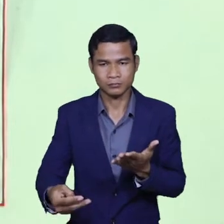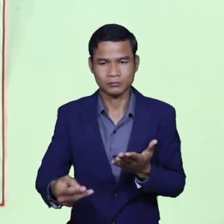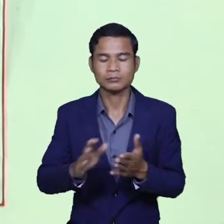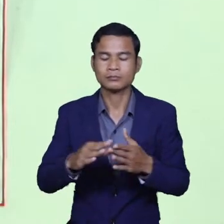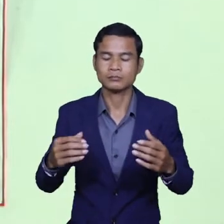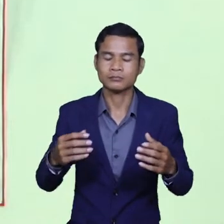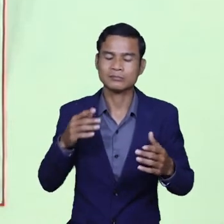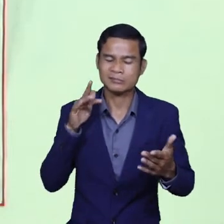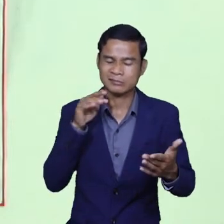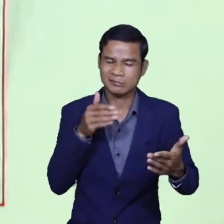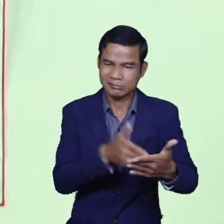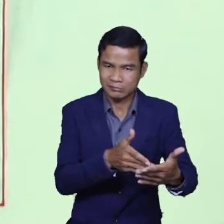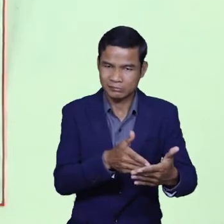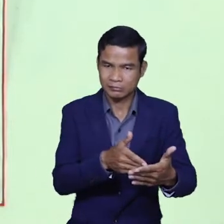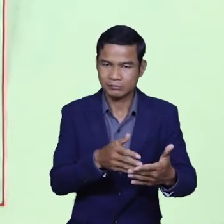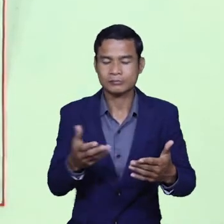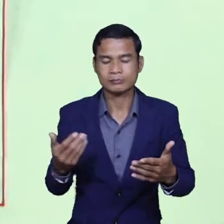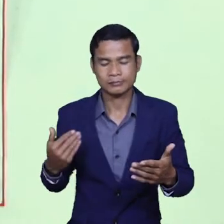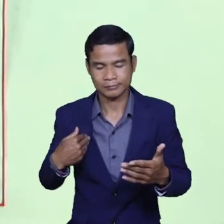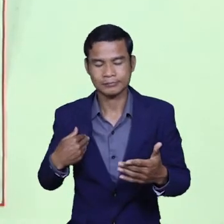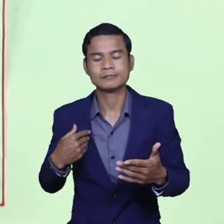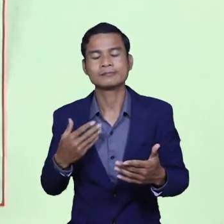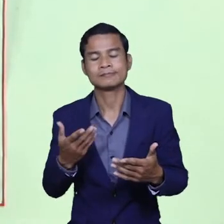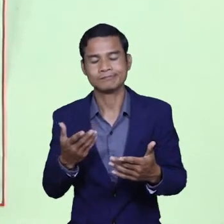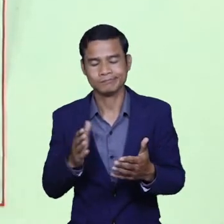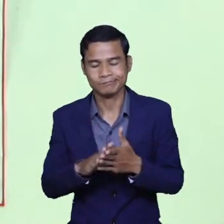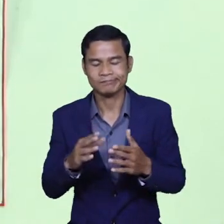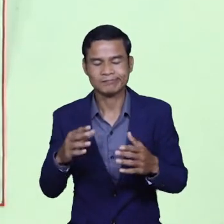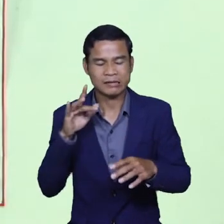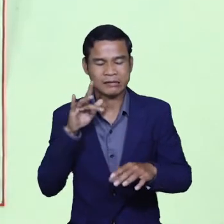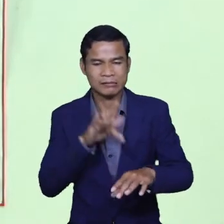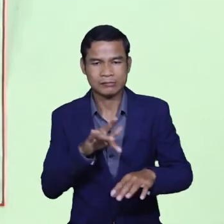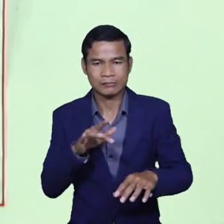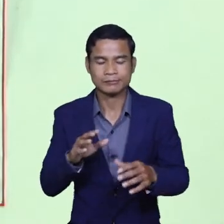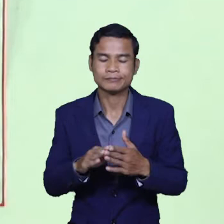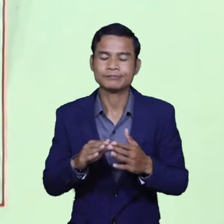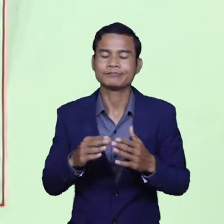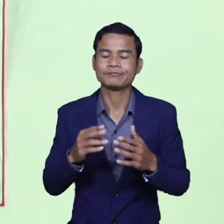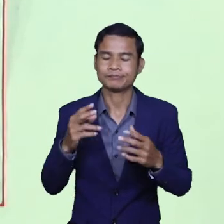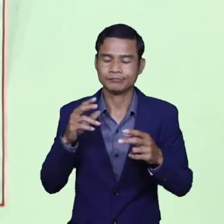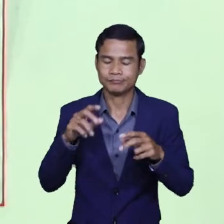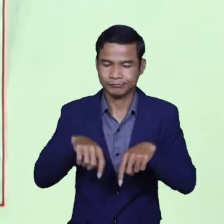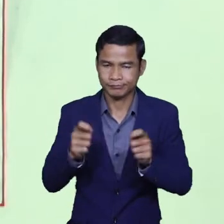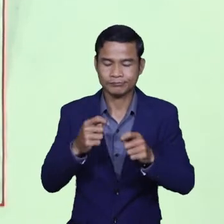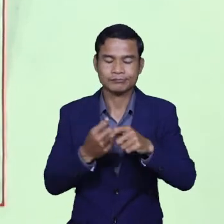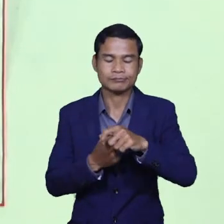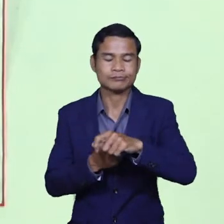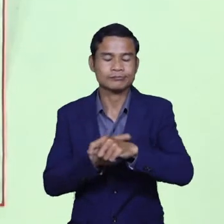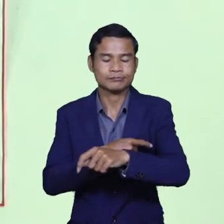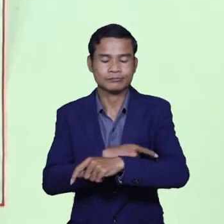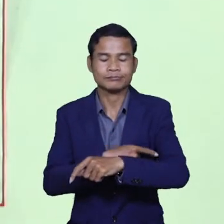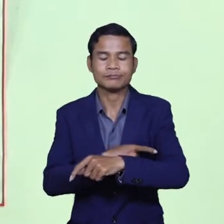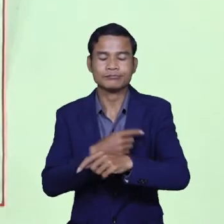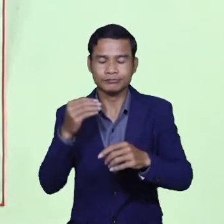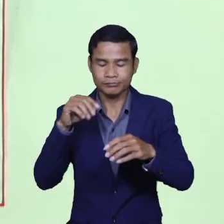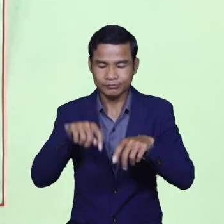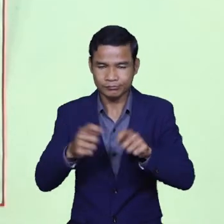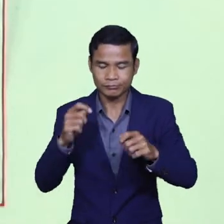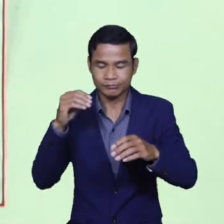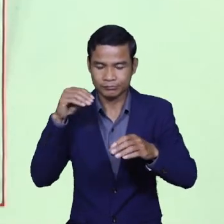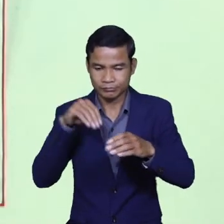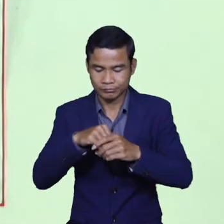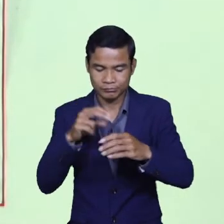កឬប៉ះទង្គិចគ្រោះថ្នាក់ឆ្អឹងមានបំណាក់ឆ្អឹងបិទមុខគឺឆ្អឹងដែលបាក់ពុំ